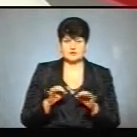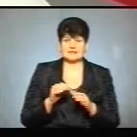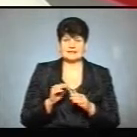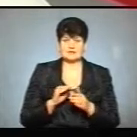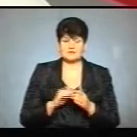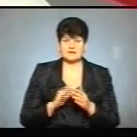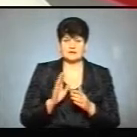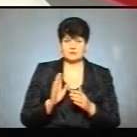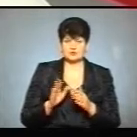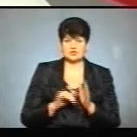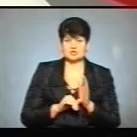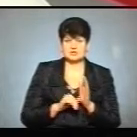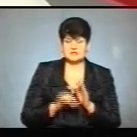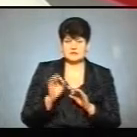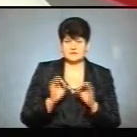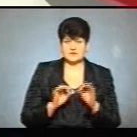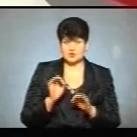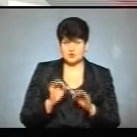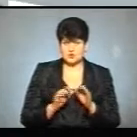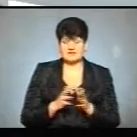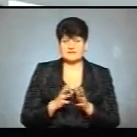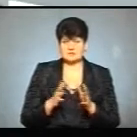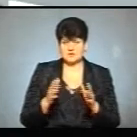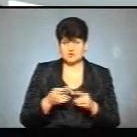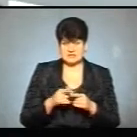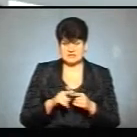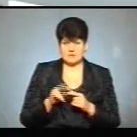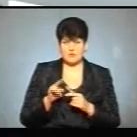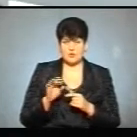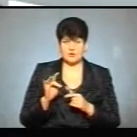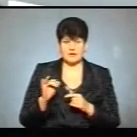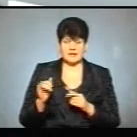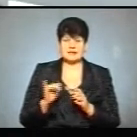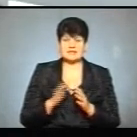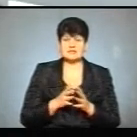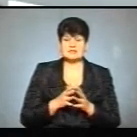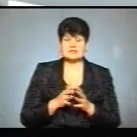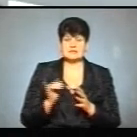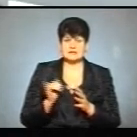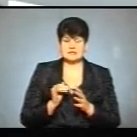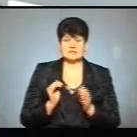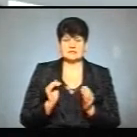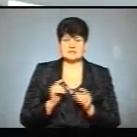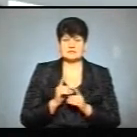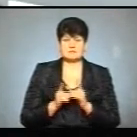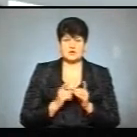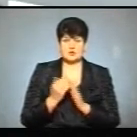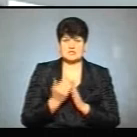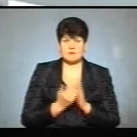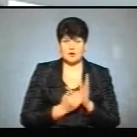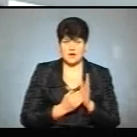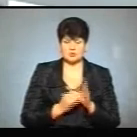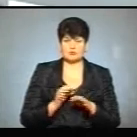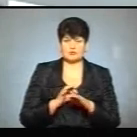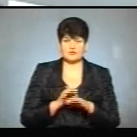становити в 2020 році 60%, тобто збільшується цей поріг. І збільшується, і змінюється порядок